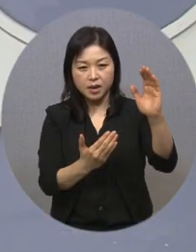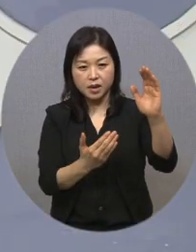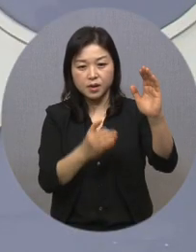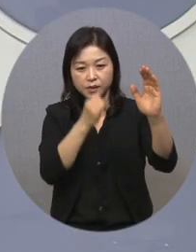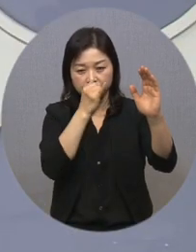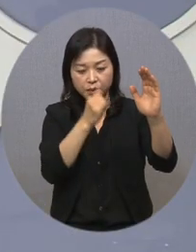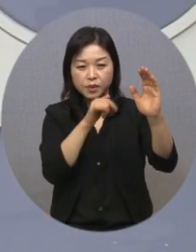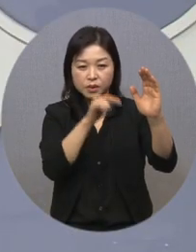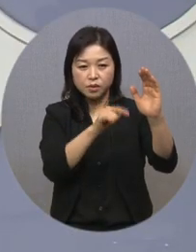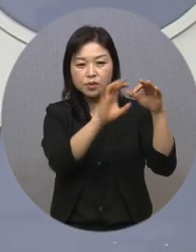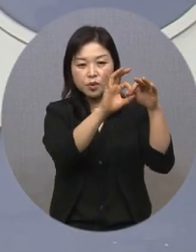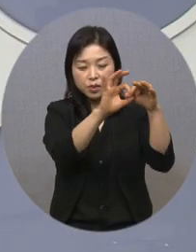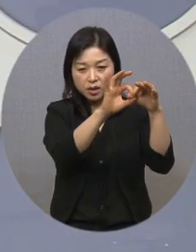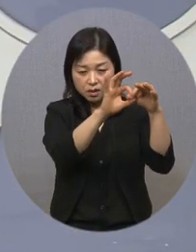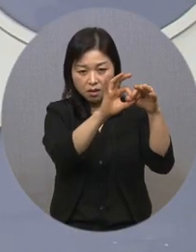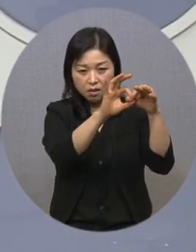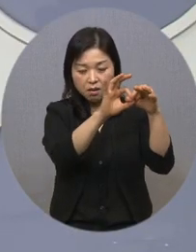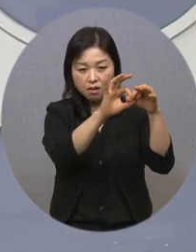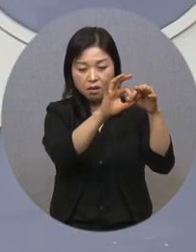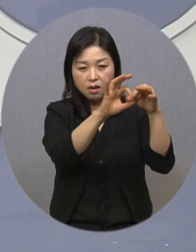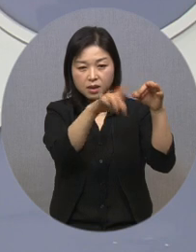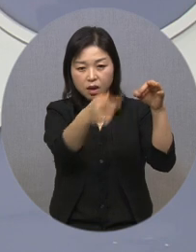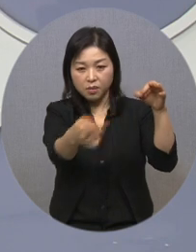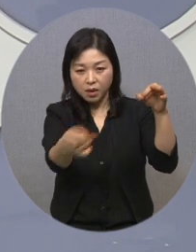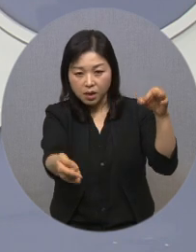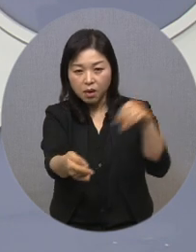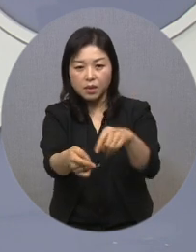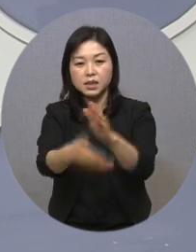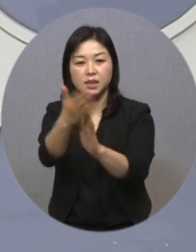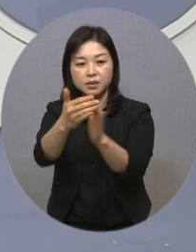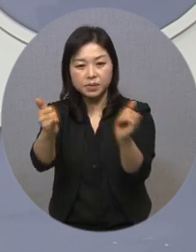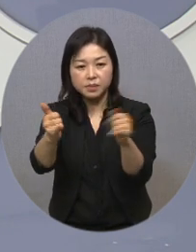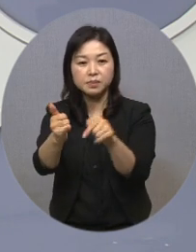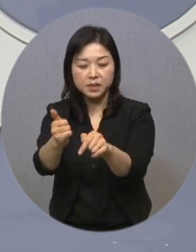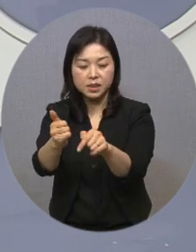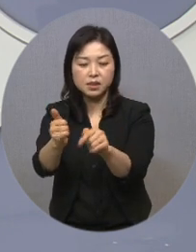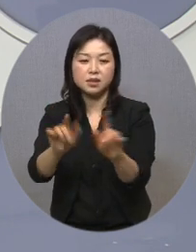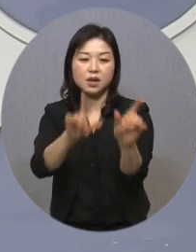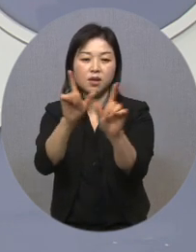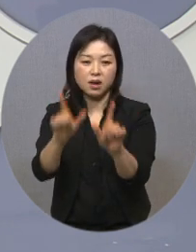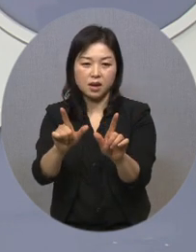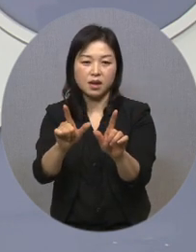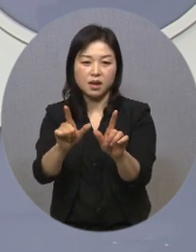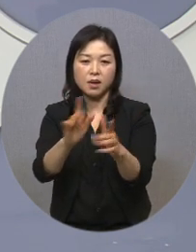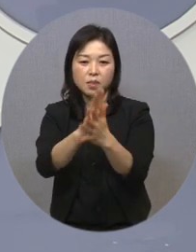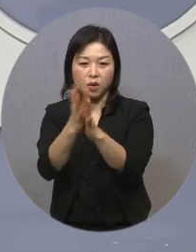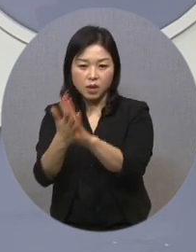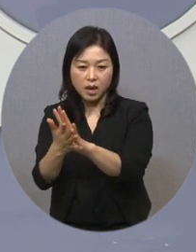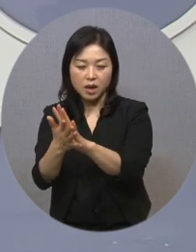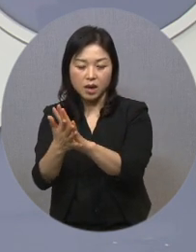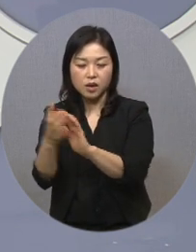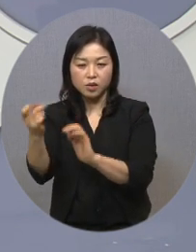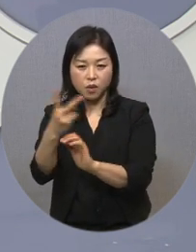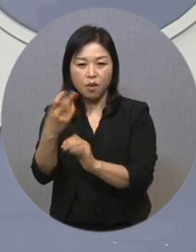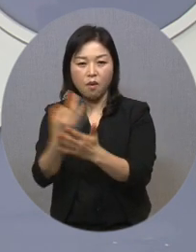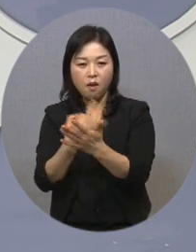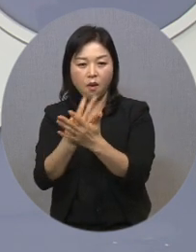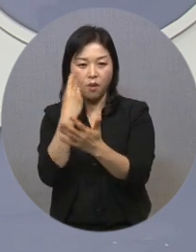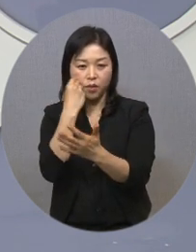오고 그것들의 낙수효과를 통해서 시민들의 질적 변화, 삶의 변화와